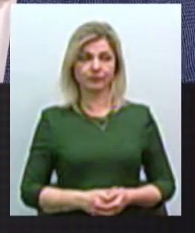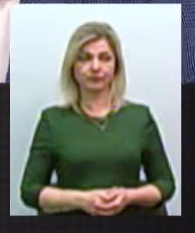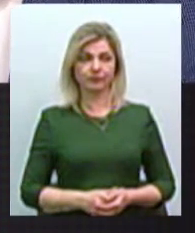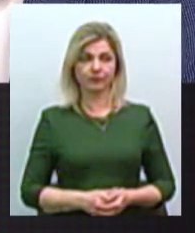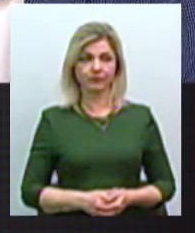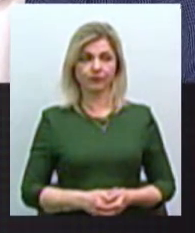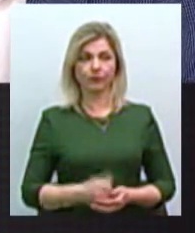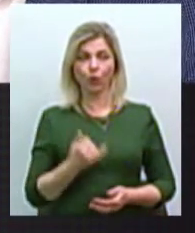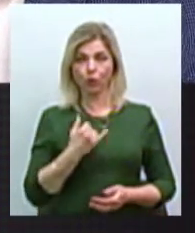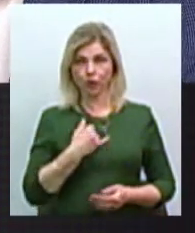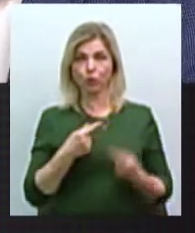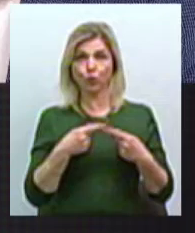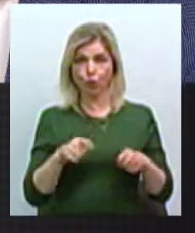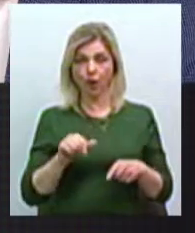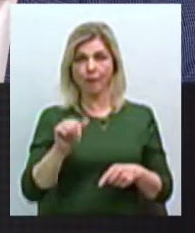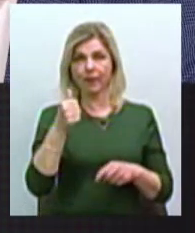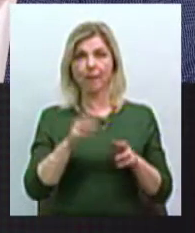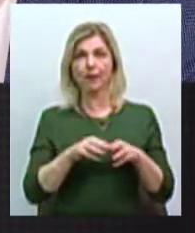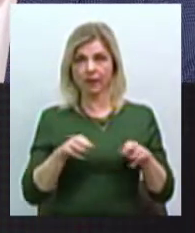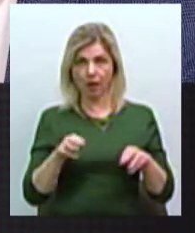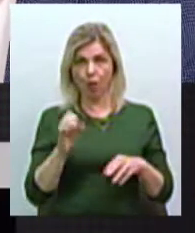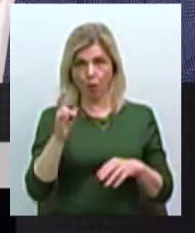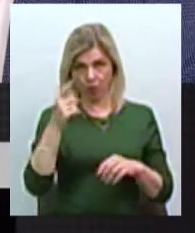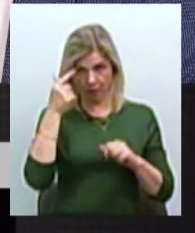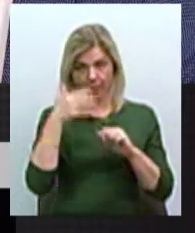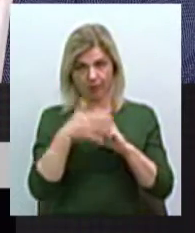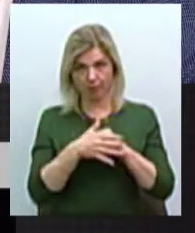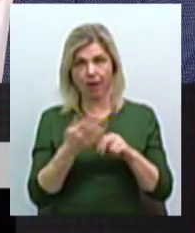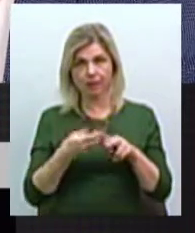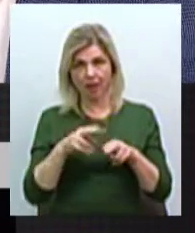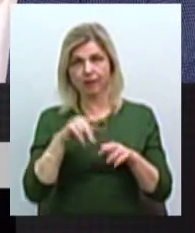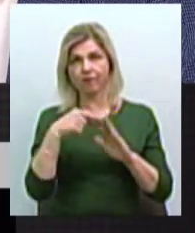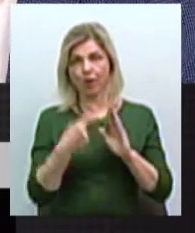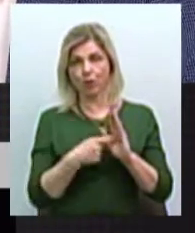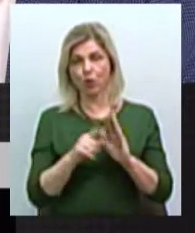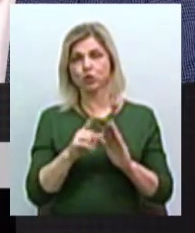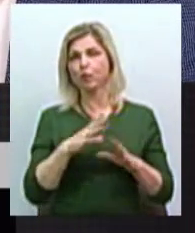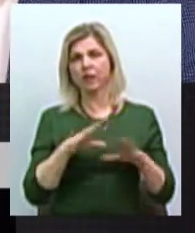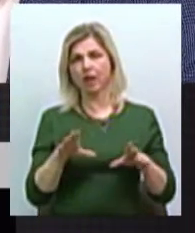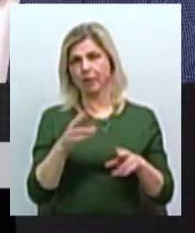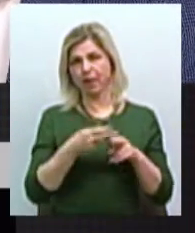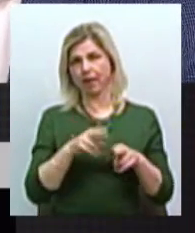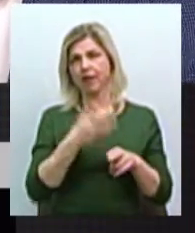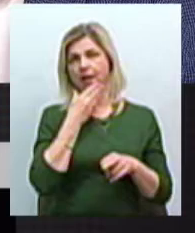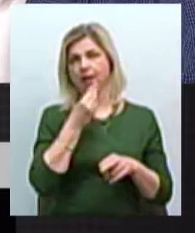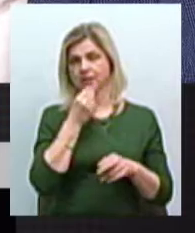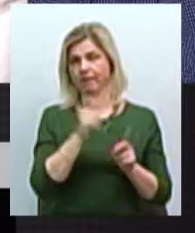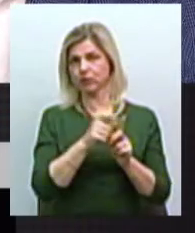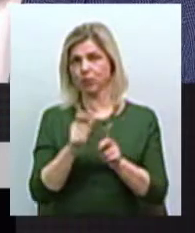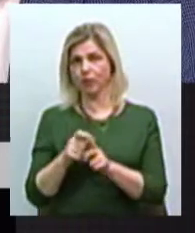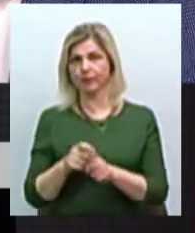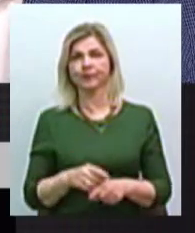другой премьер-министр. Поднимаете ли вы вопросы перед новым премьер-министром, вот эти, чтобы не было вот таких голословных потом постановлений? У нас, дело в том,